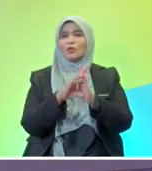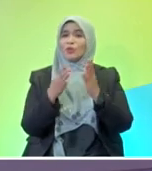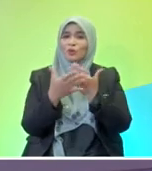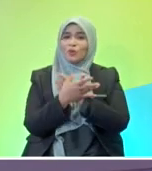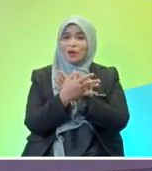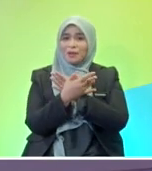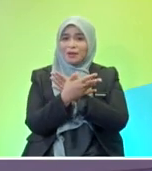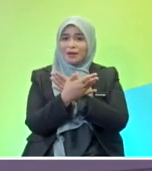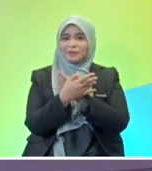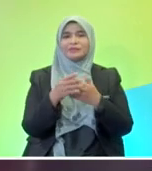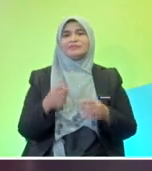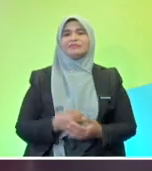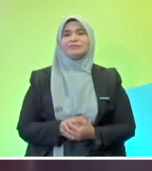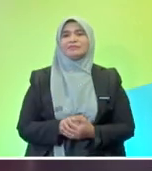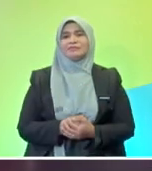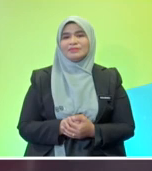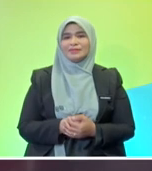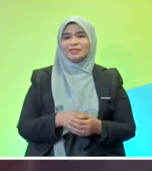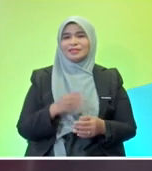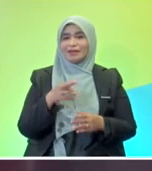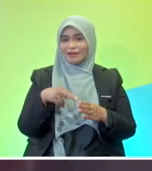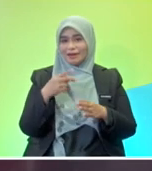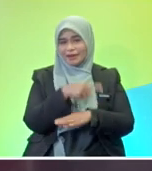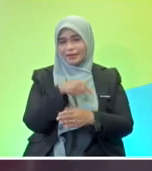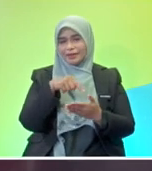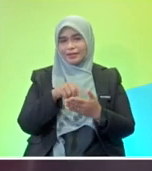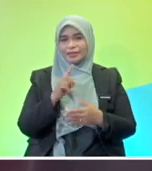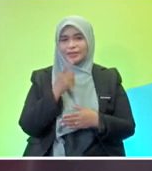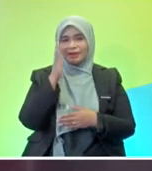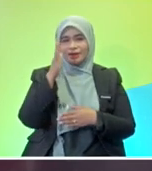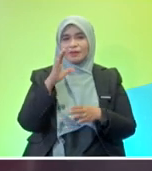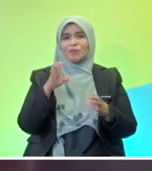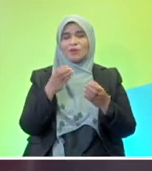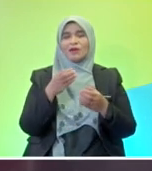Okey, hari ini kita akan hasilkan boneka jari lebah.